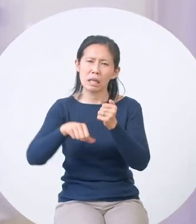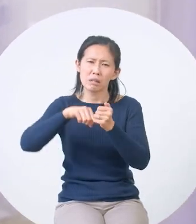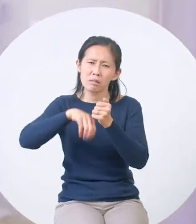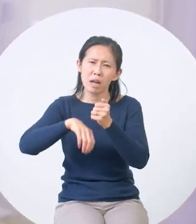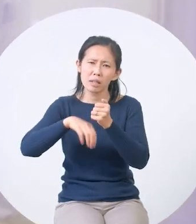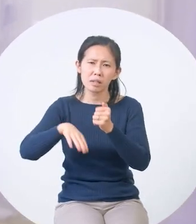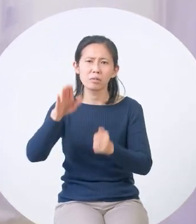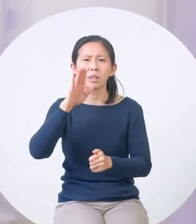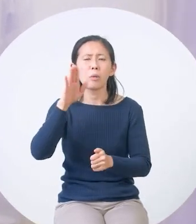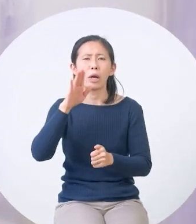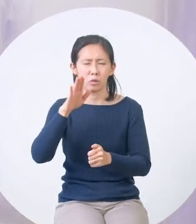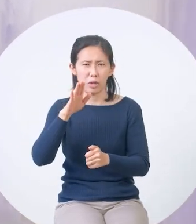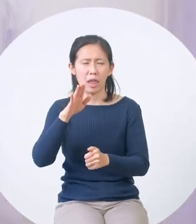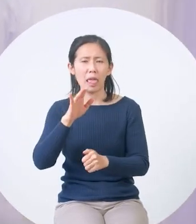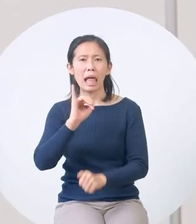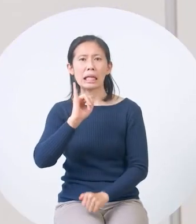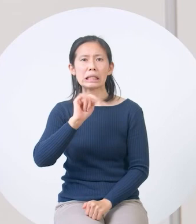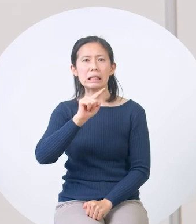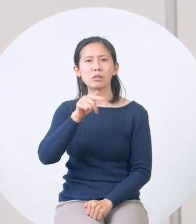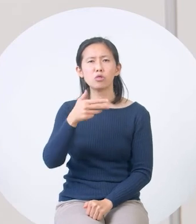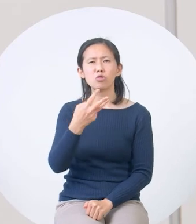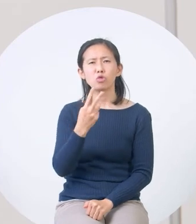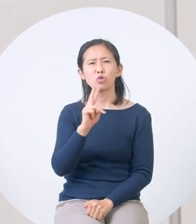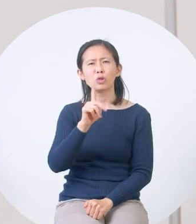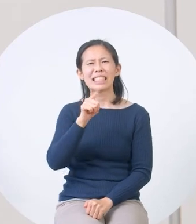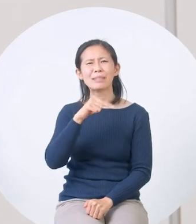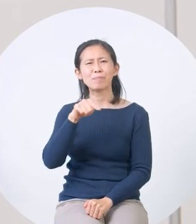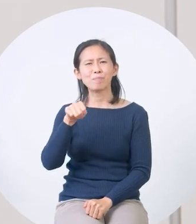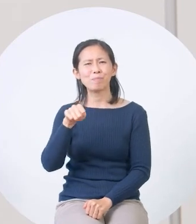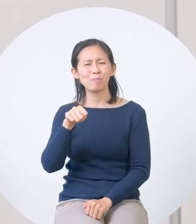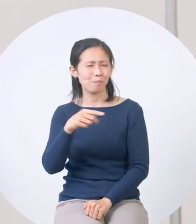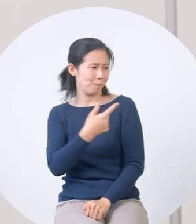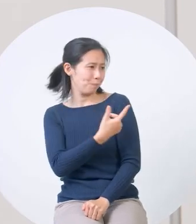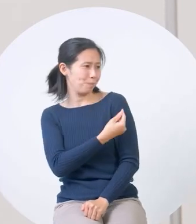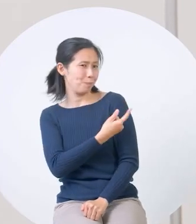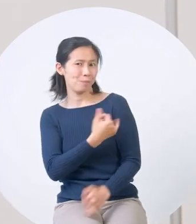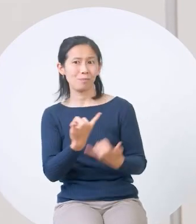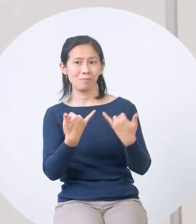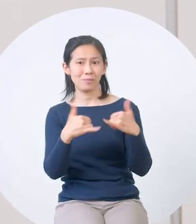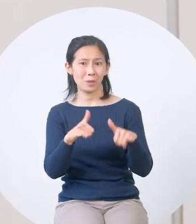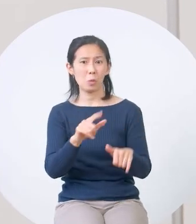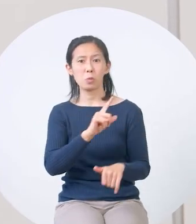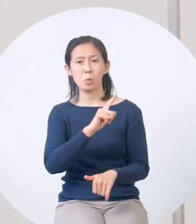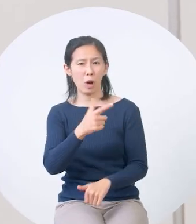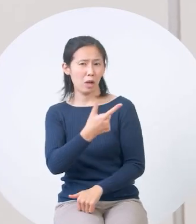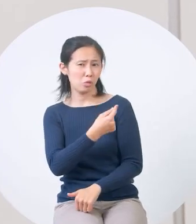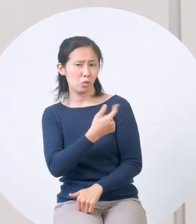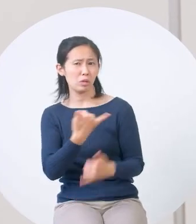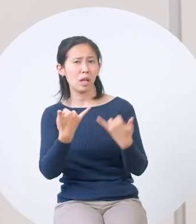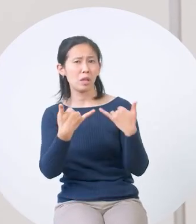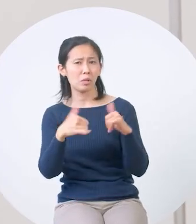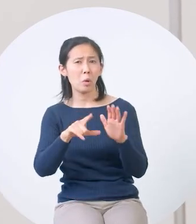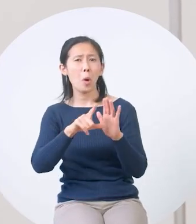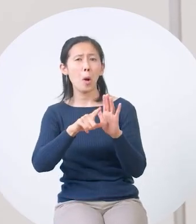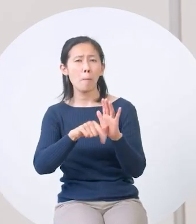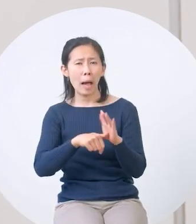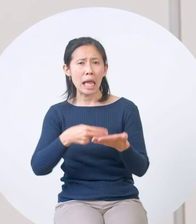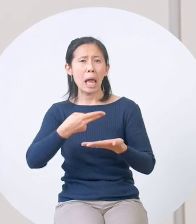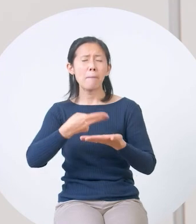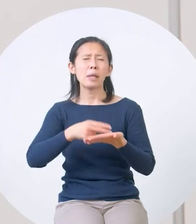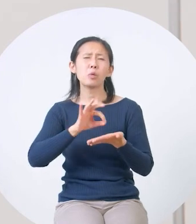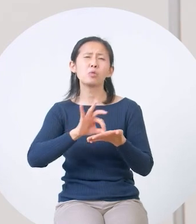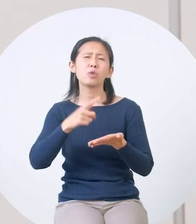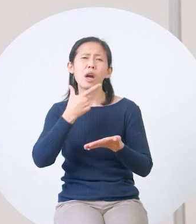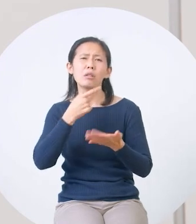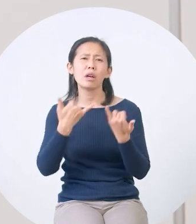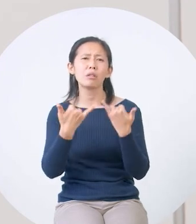排泄じゃなくて、インシュリン注射をする人とか注射をする人が、ベッドを使いたがるん